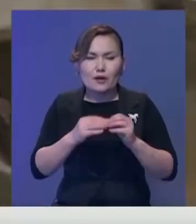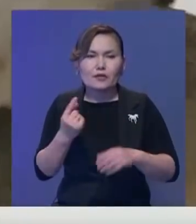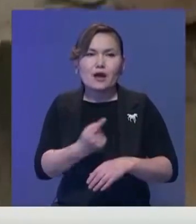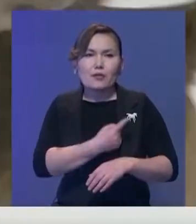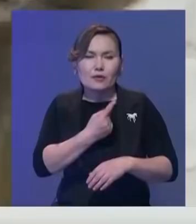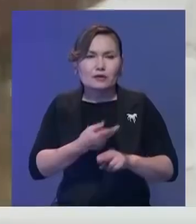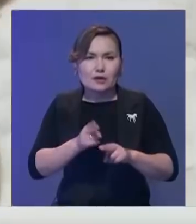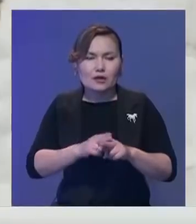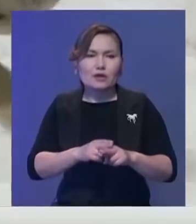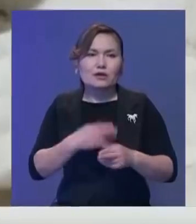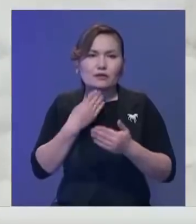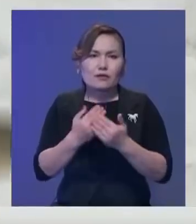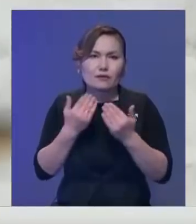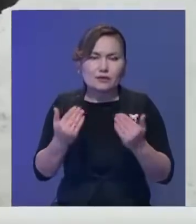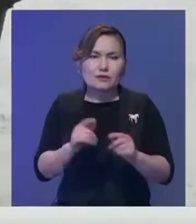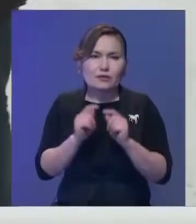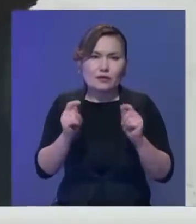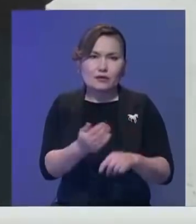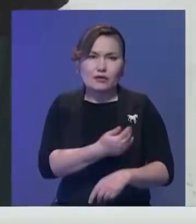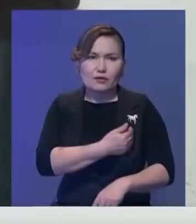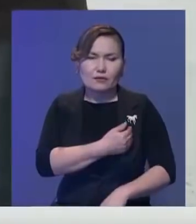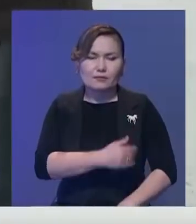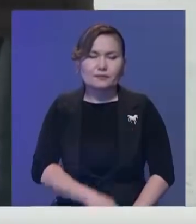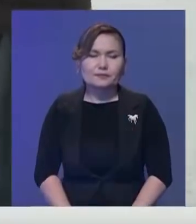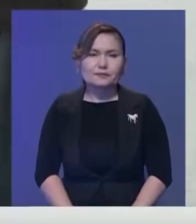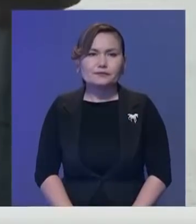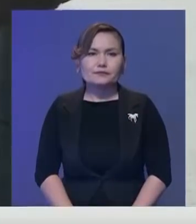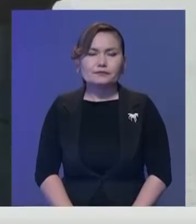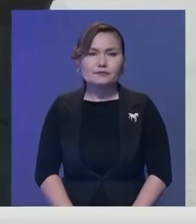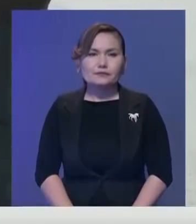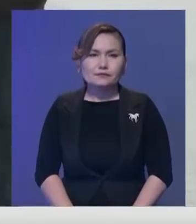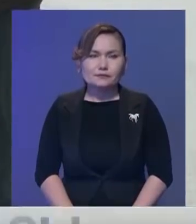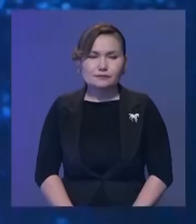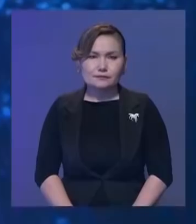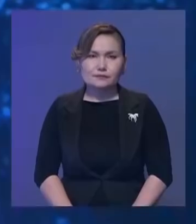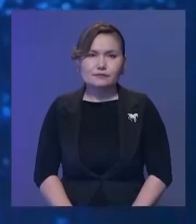толтыруды армандайды. Данияр Сұлтанұлы, Ермек Мұхамедияров, Қостанай облысы, Хабар 24.